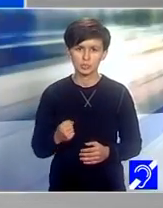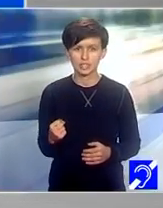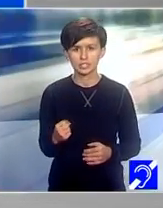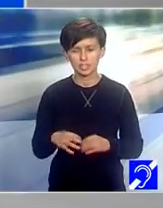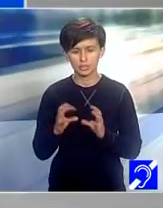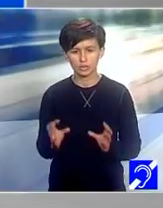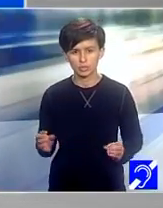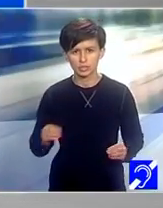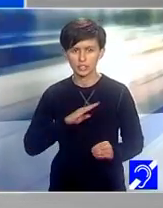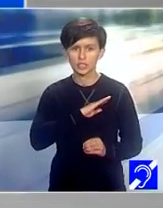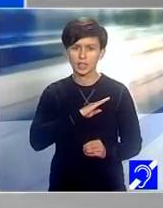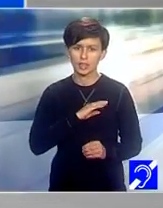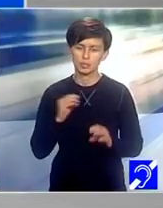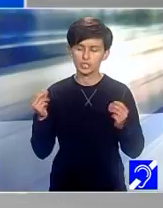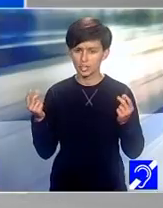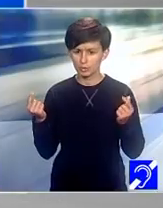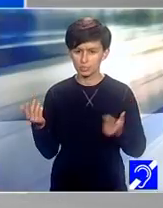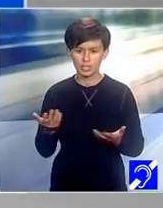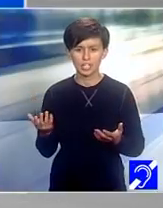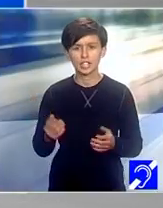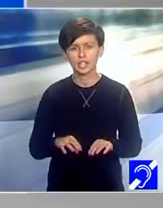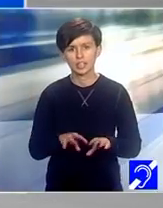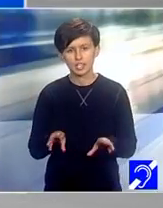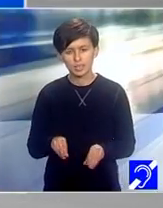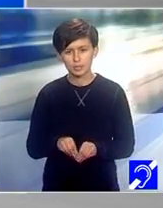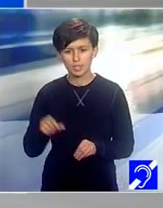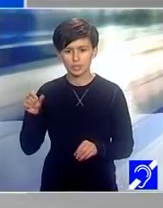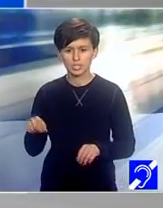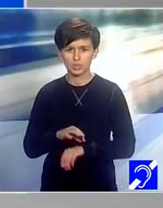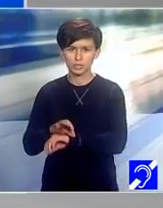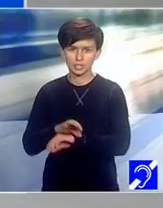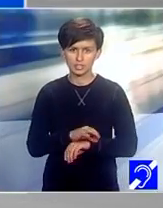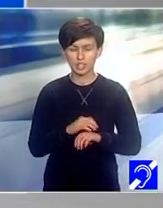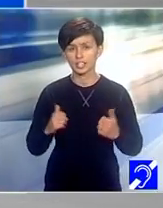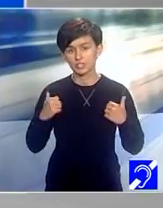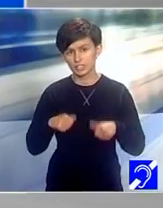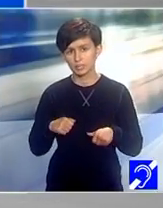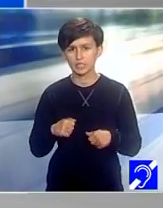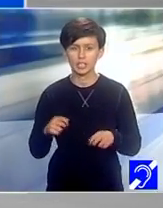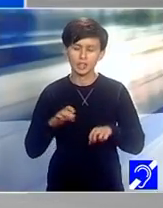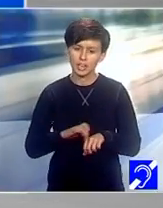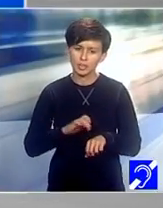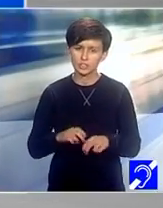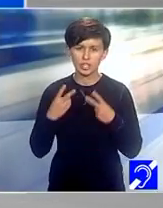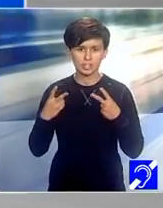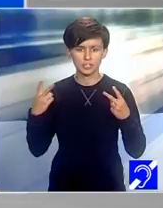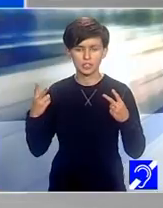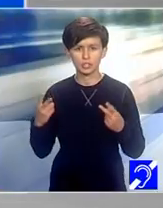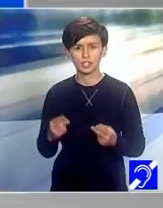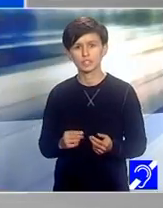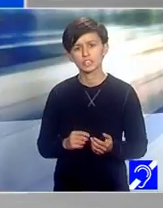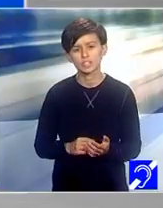niște meșteri populari care, împreună cu designeri vestimentari, au încercat să valorifice motivele tradiționale, să